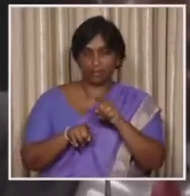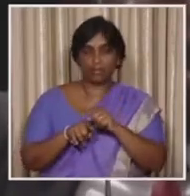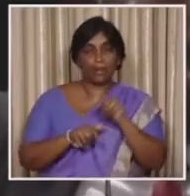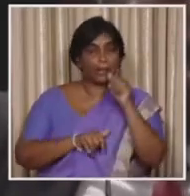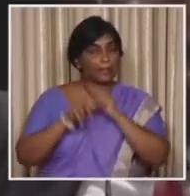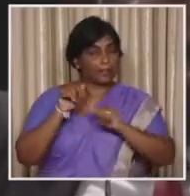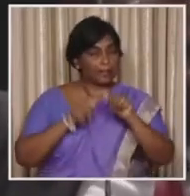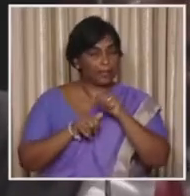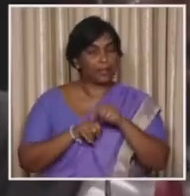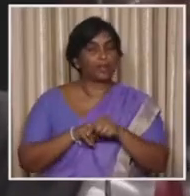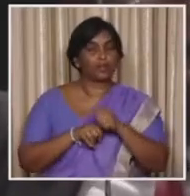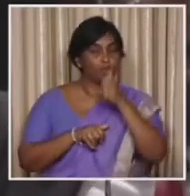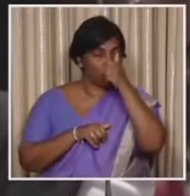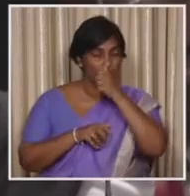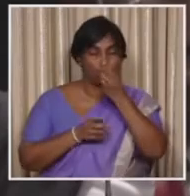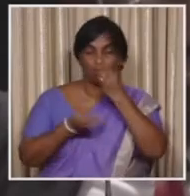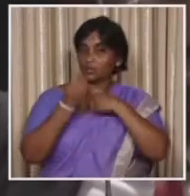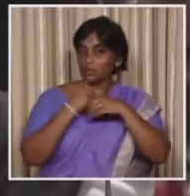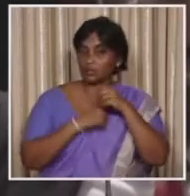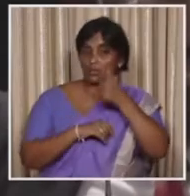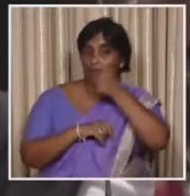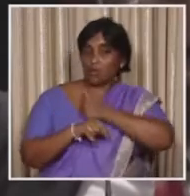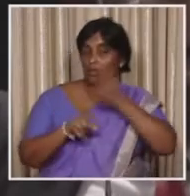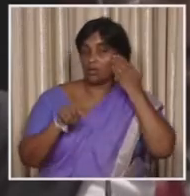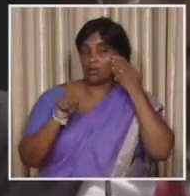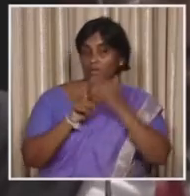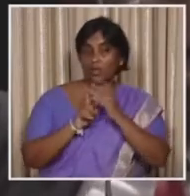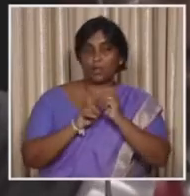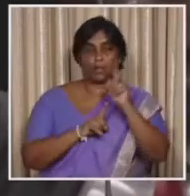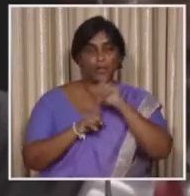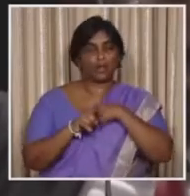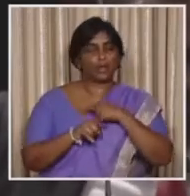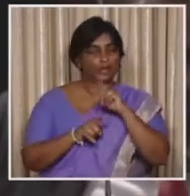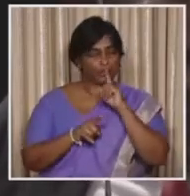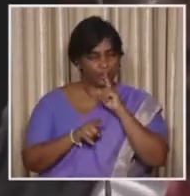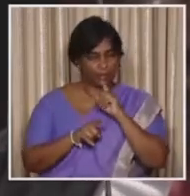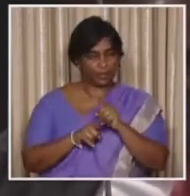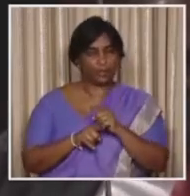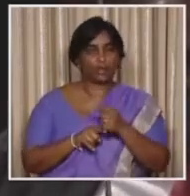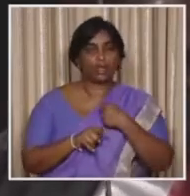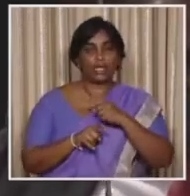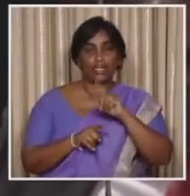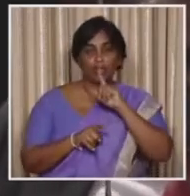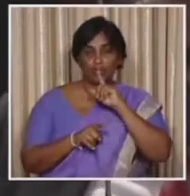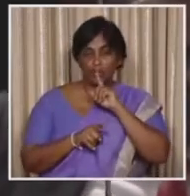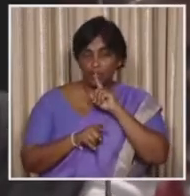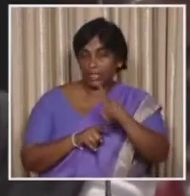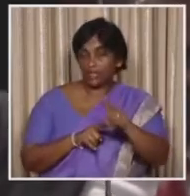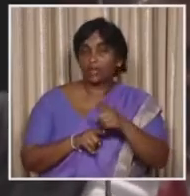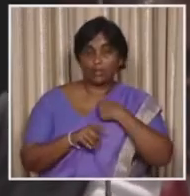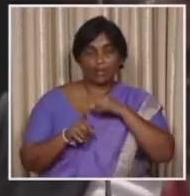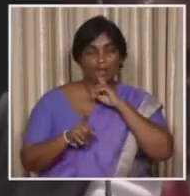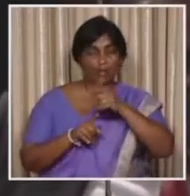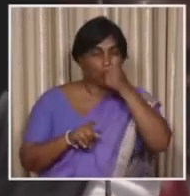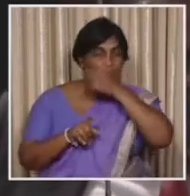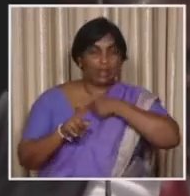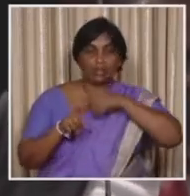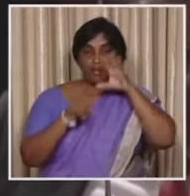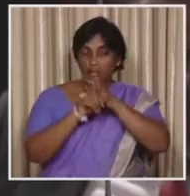ඖෂධ හොරා කාපු හොරු පිළිබඳව මේ පාර්ලිමේන්තුව අපි කිව්වා අපි එදා එහෙම කියනකොට මොකද කරේ කරු